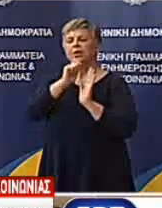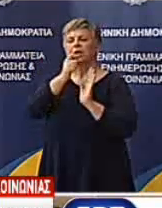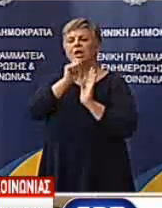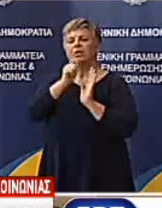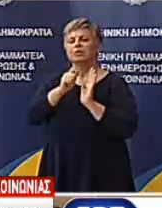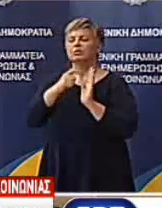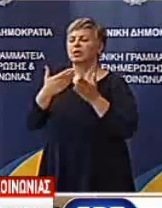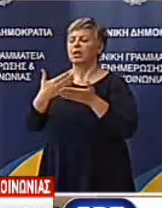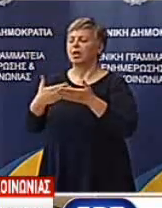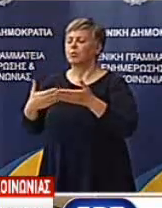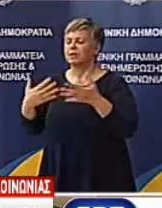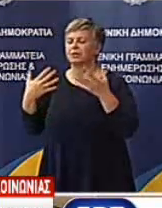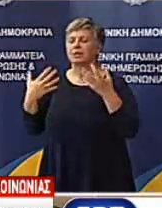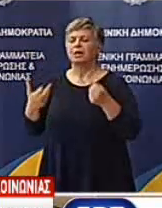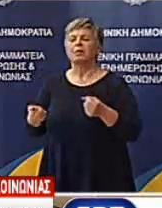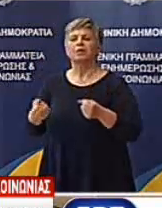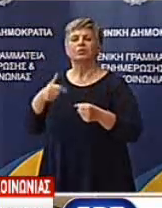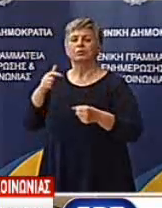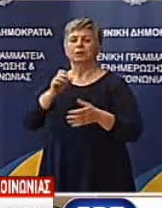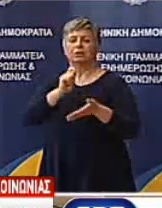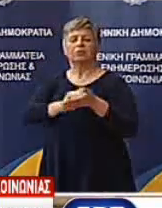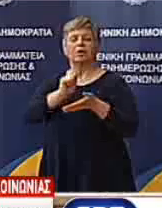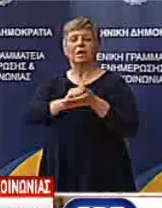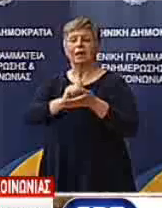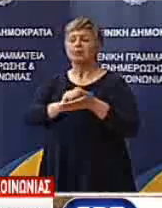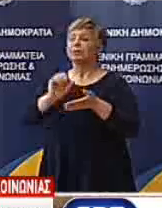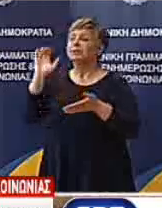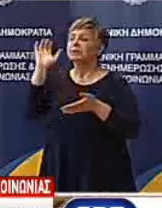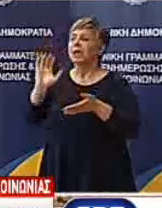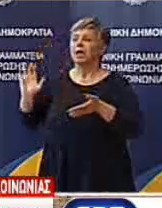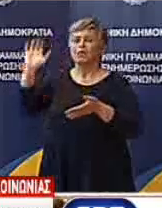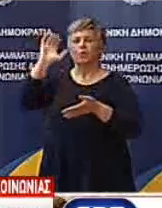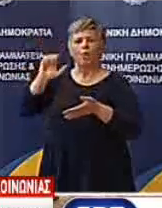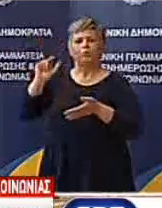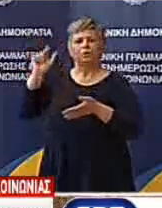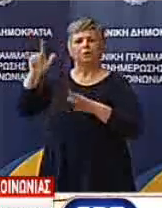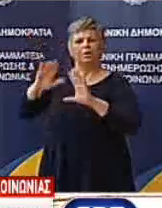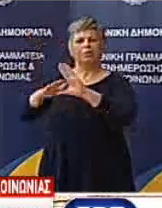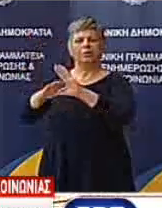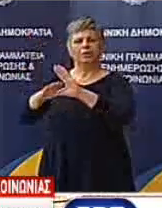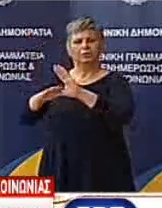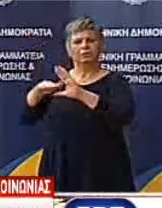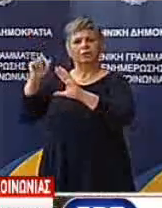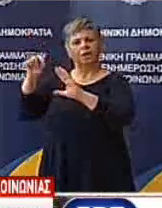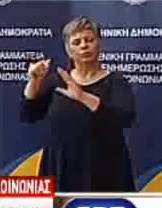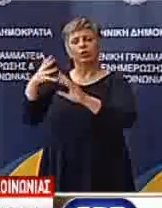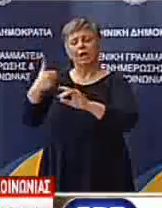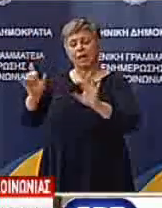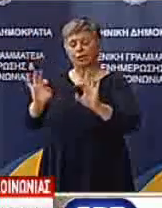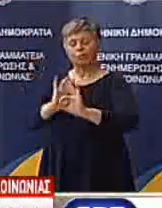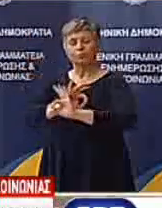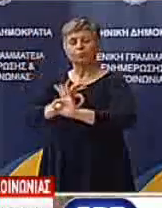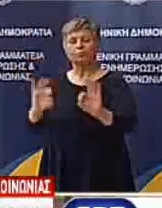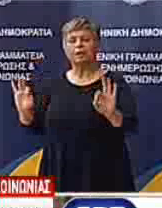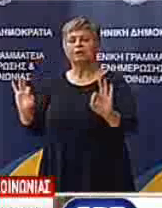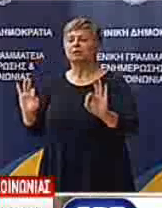διάφορα κείμενα προσχεδίων στα ευρωπαϊκά όργανα των προηγούμενων μηνών. Και βγαίνει το συμπέρασμα μέσα από το ρεπορτάζ ότι